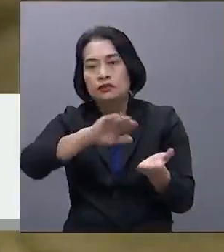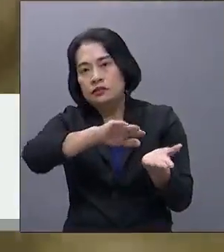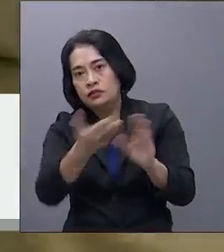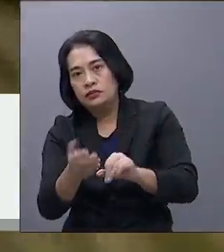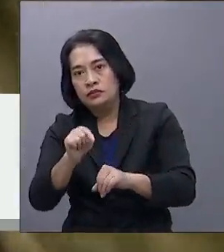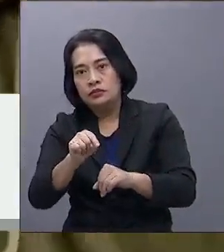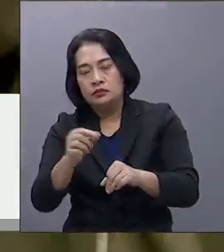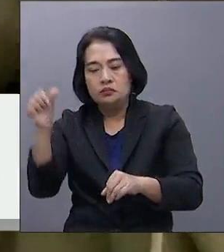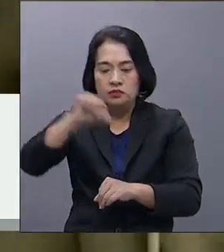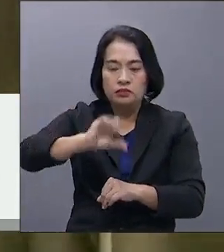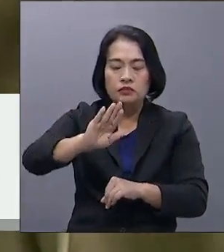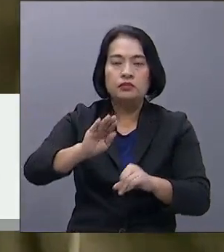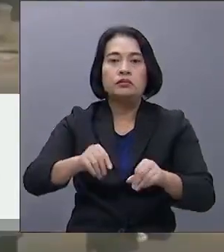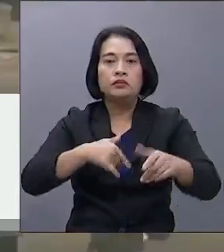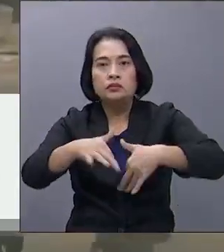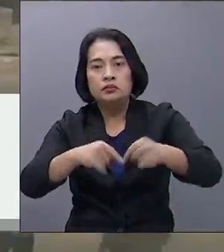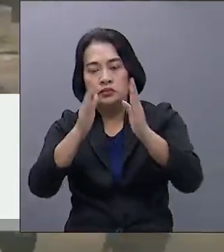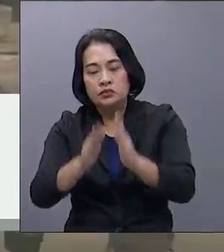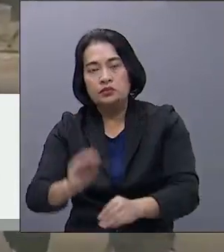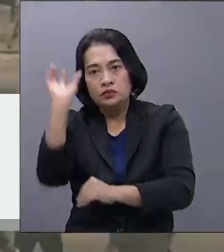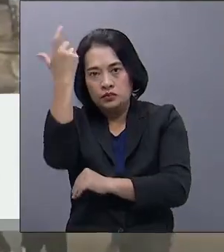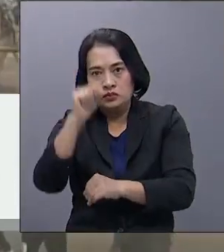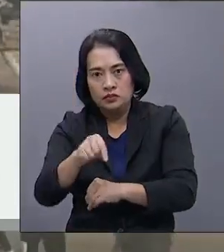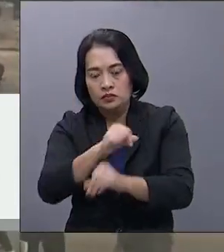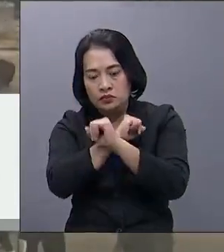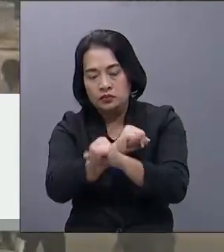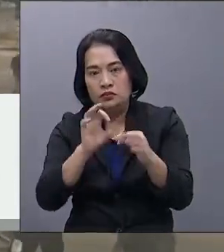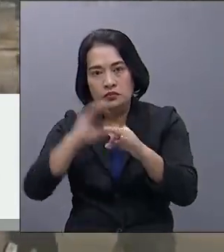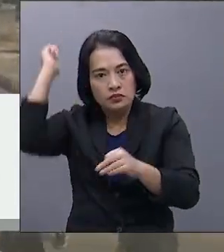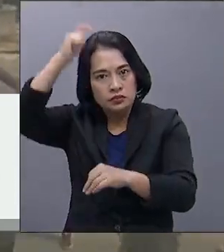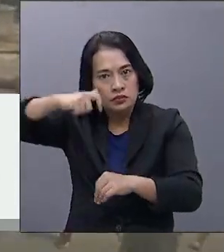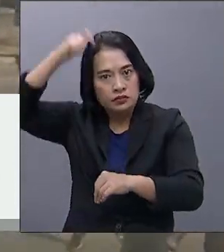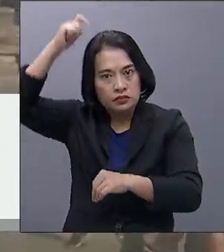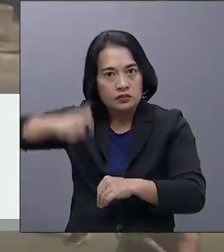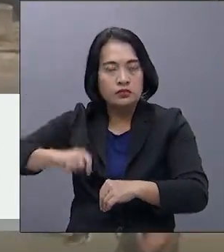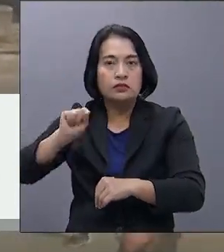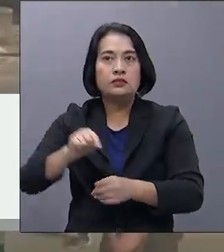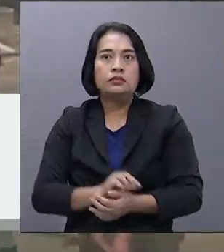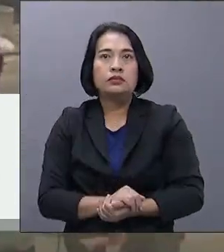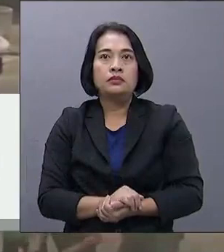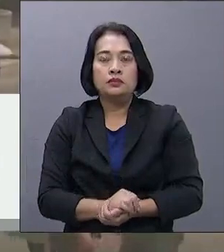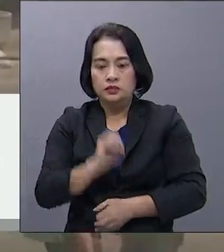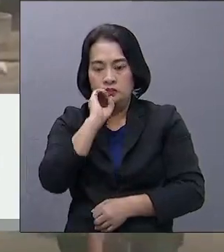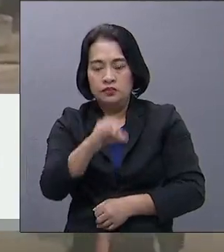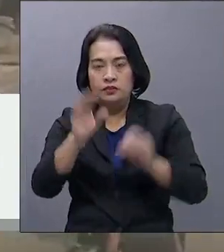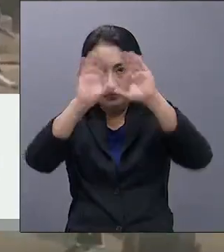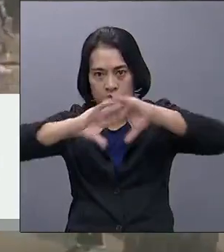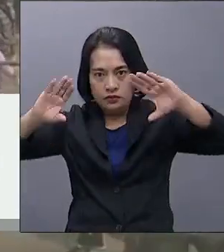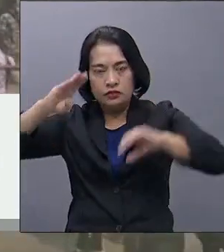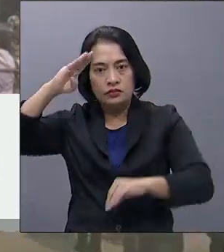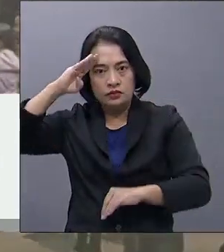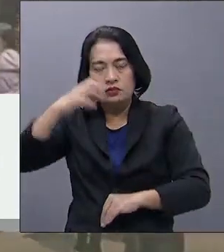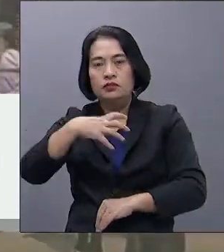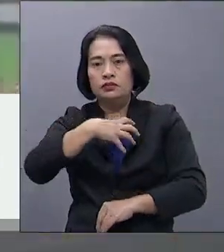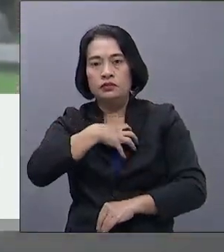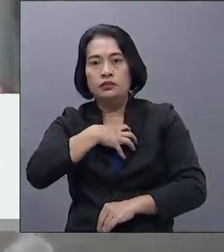าคมโลกในการรับมือกับวิกฤตที่เกิดขึ้นในเมียนมาอย่างมีประสิทธิภาพโดยระบุว่าสิ่งที่รัฐบาลทหารต้องการ